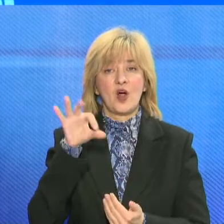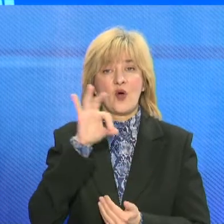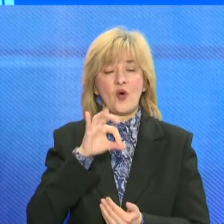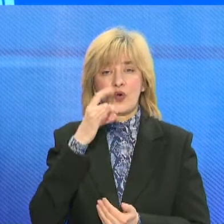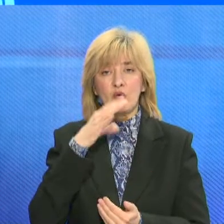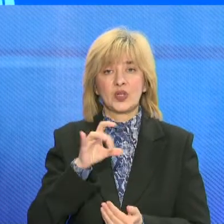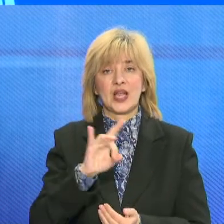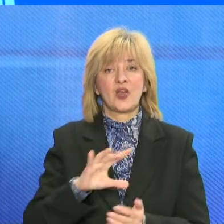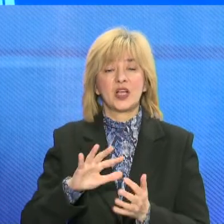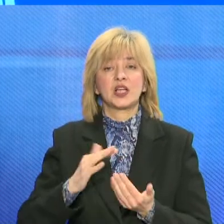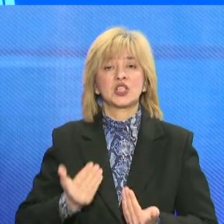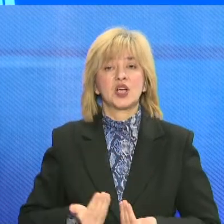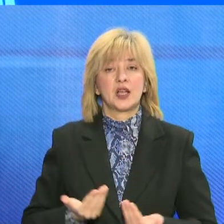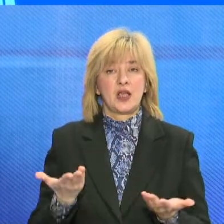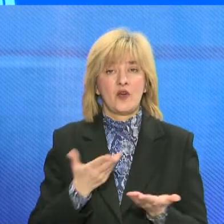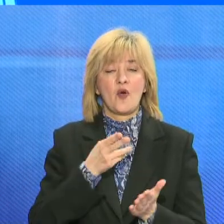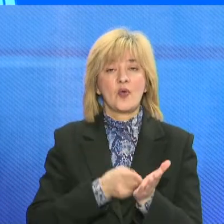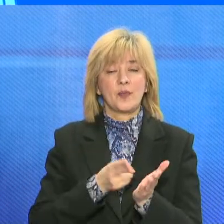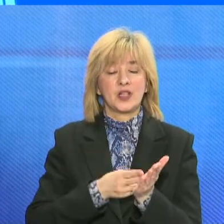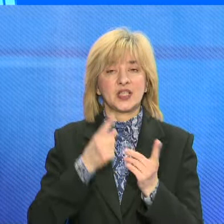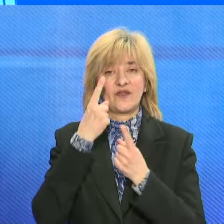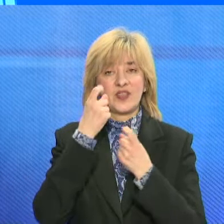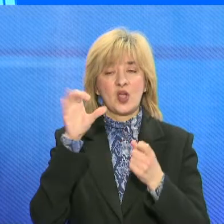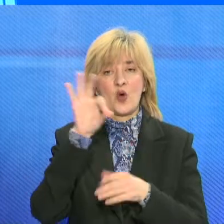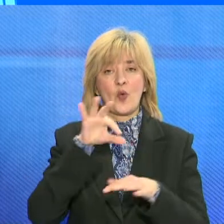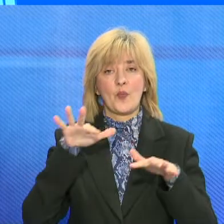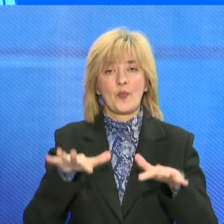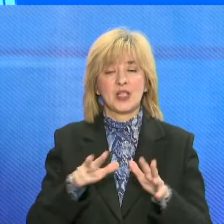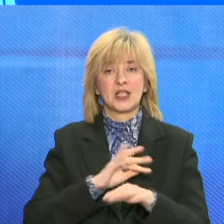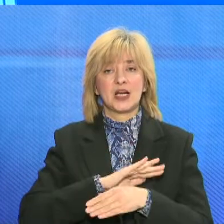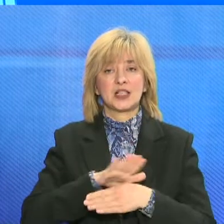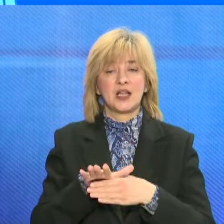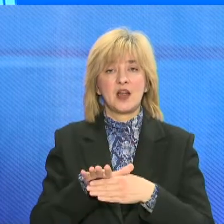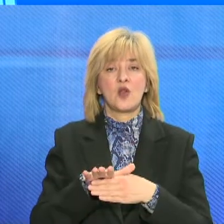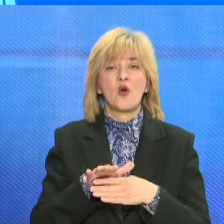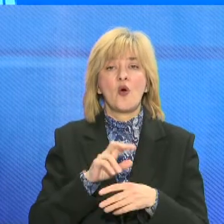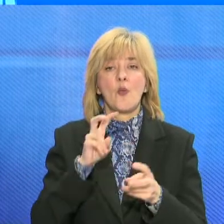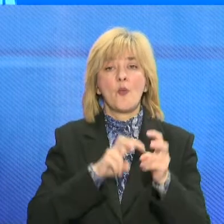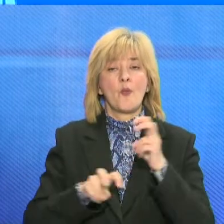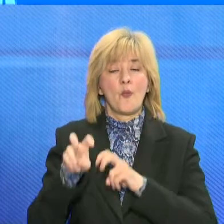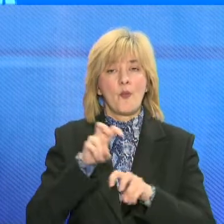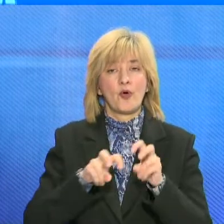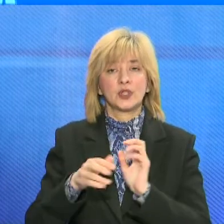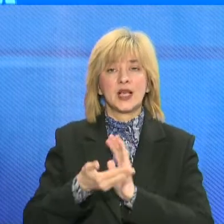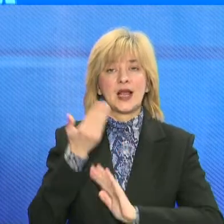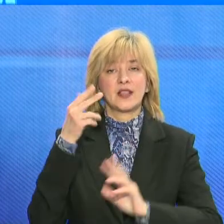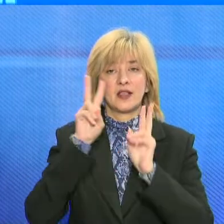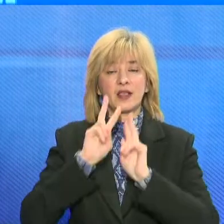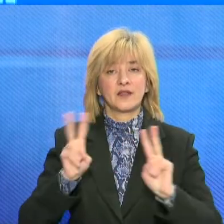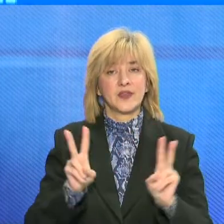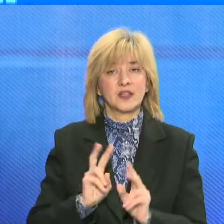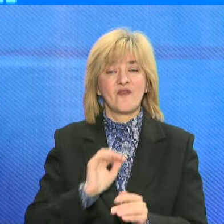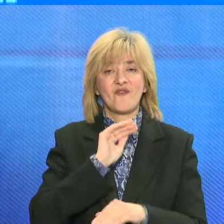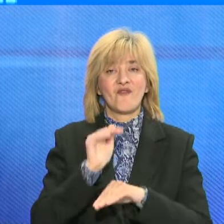Гродинский район, жыхары якога подтвердили звестки об месте расстрелу. Пошук ранее неведомых фактов расправы над невинными